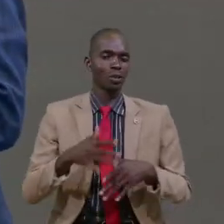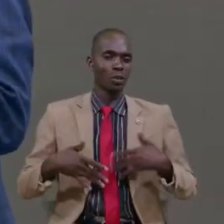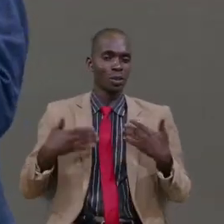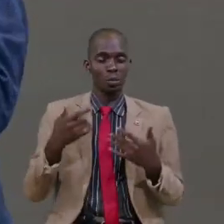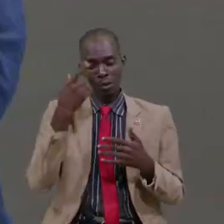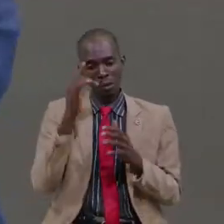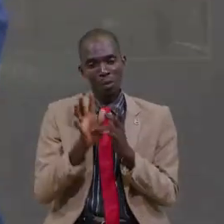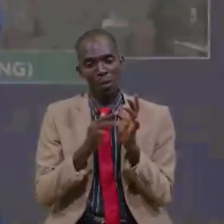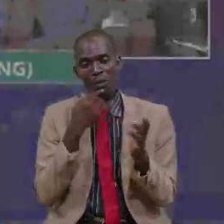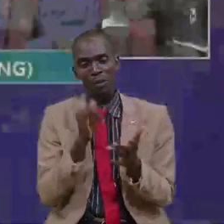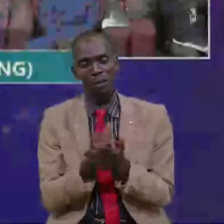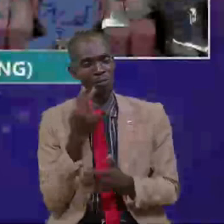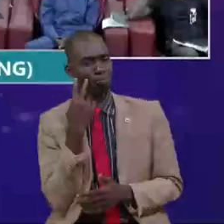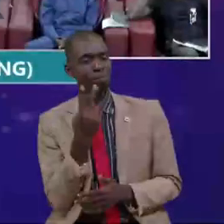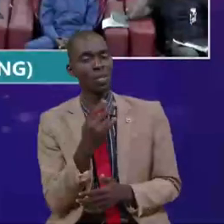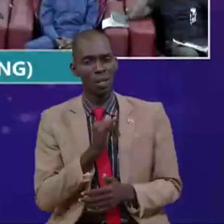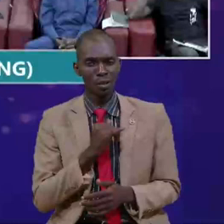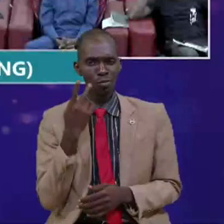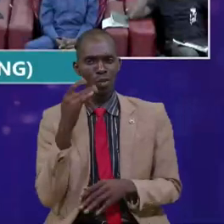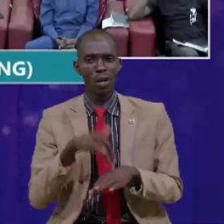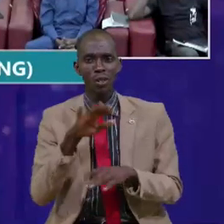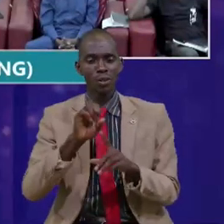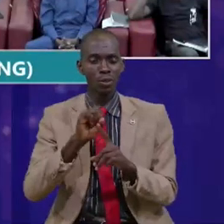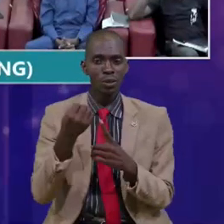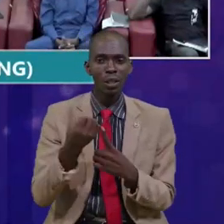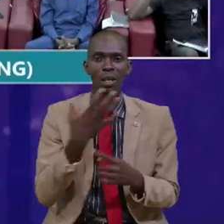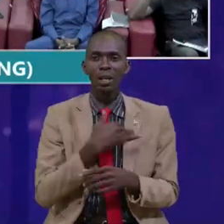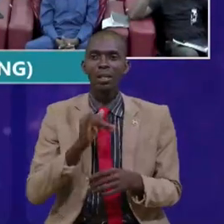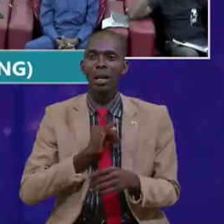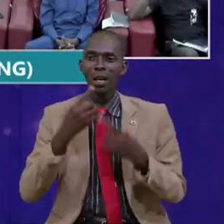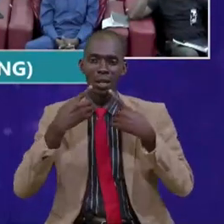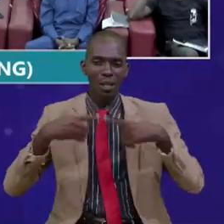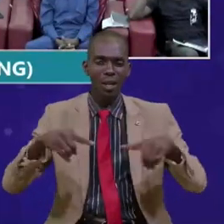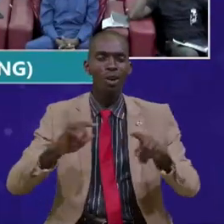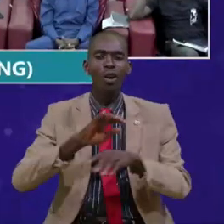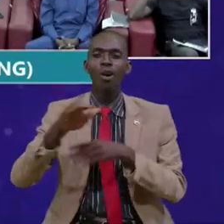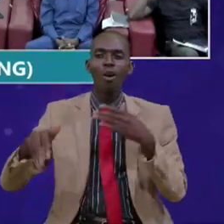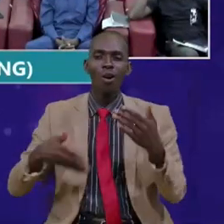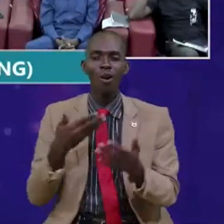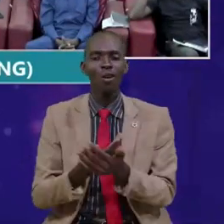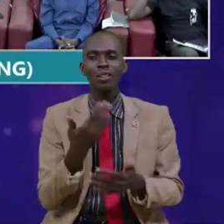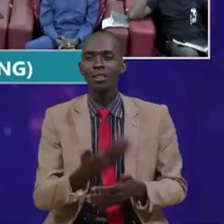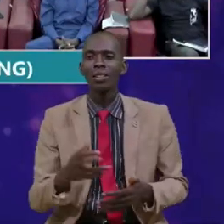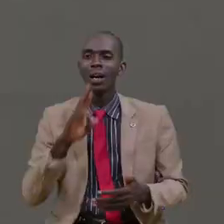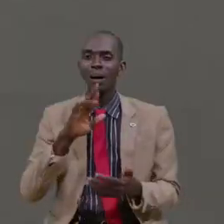dit voici. Je regarde ta situation. Et je déclare, tout est